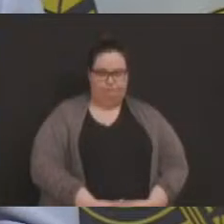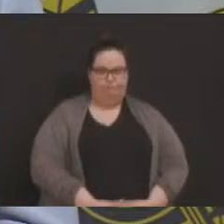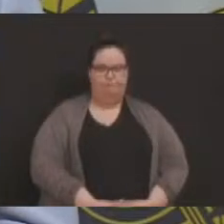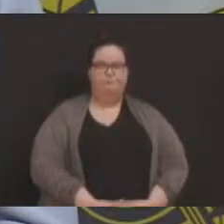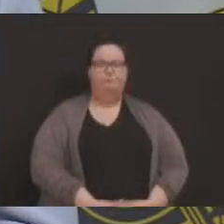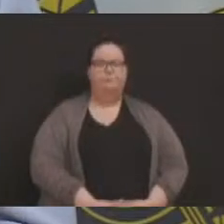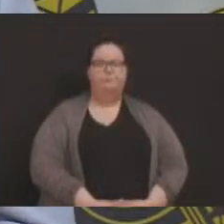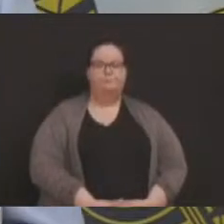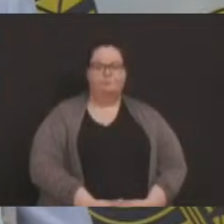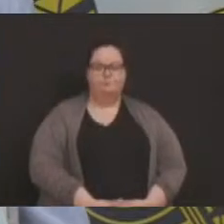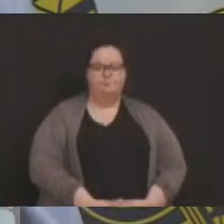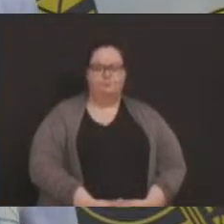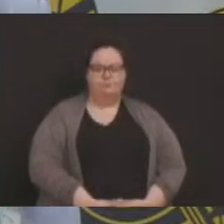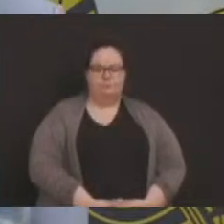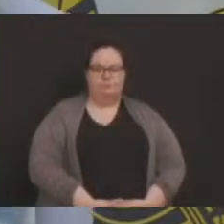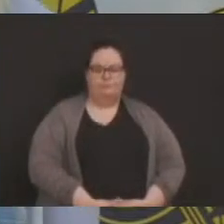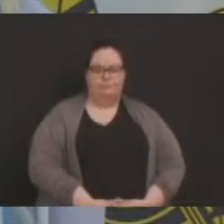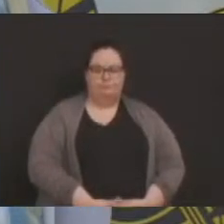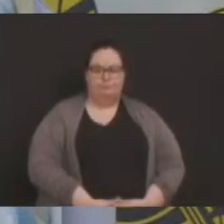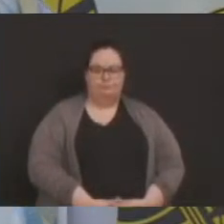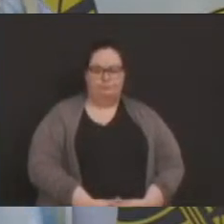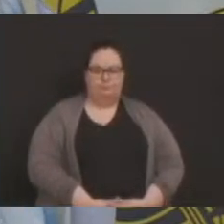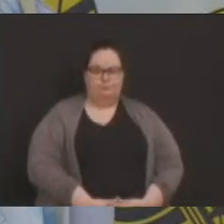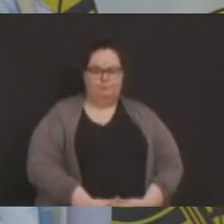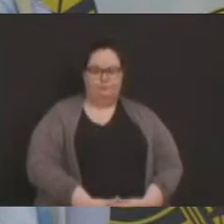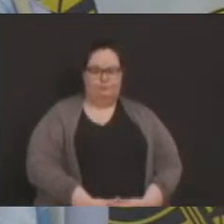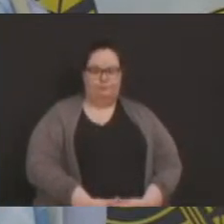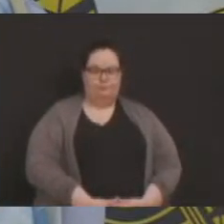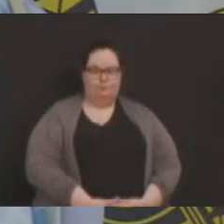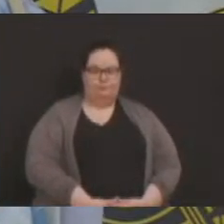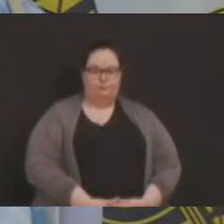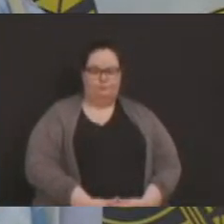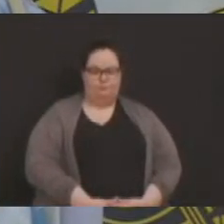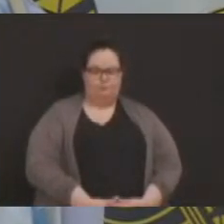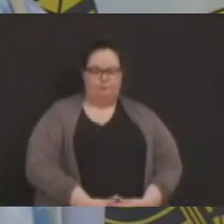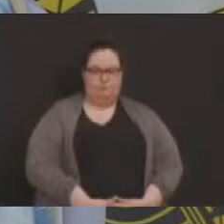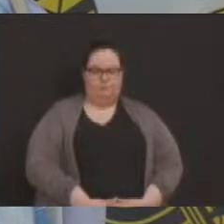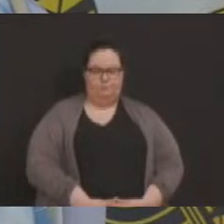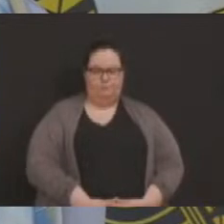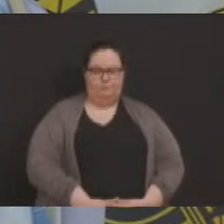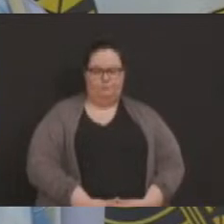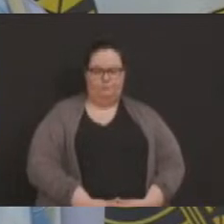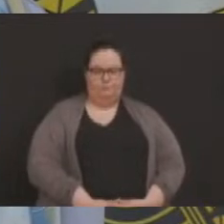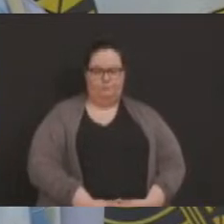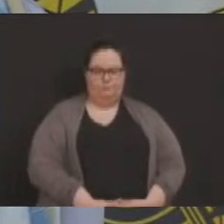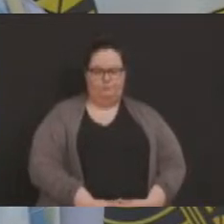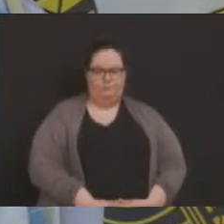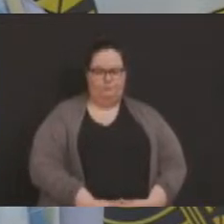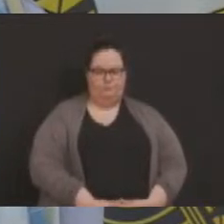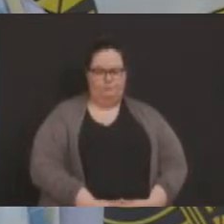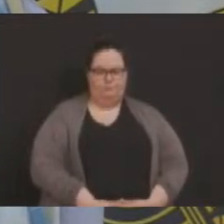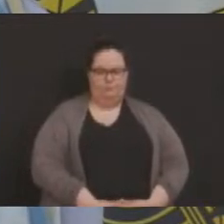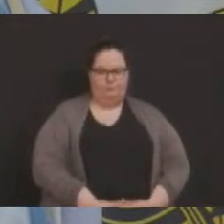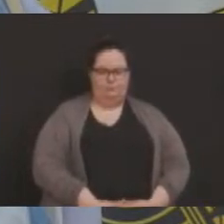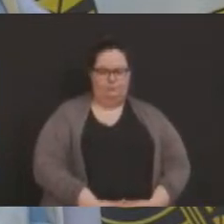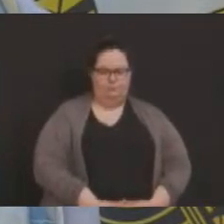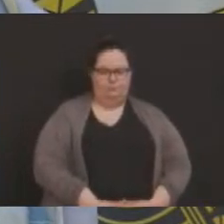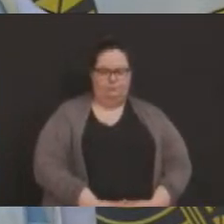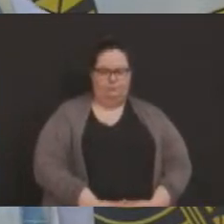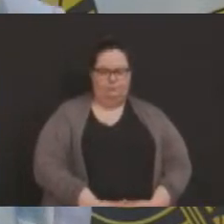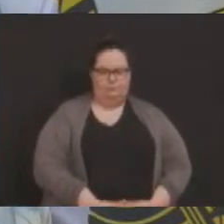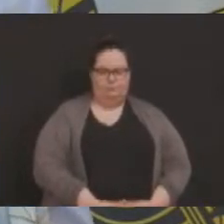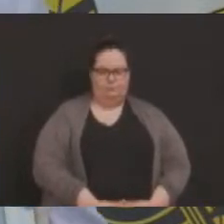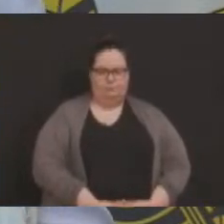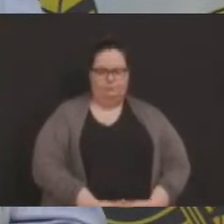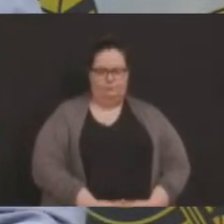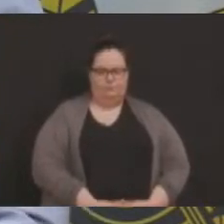une première ronde des vaccins de Moderna, j'imagine, et lesquelles n'avaient pas commencé la vaccination? Vous